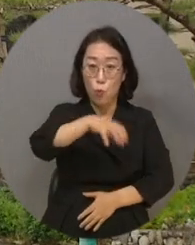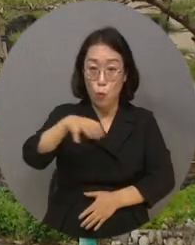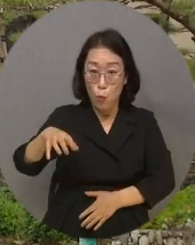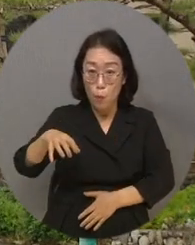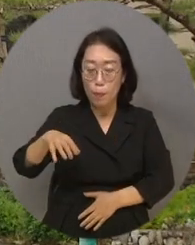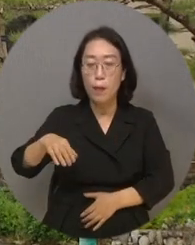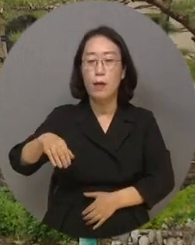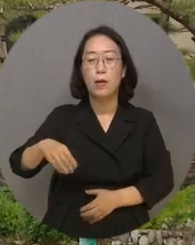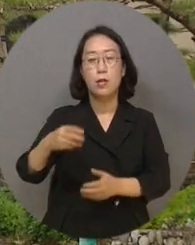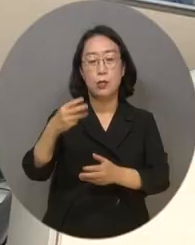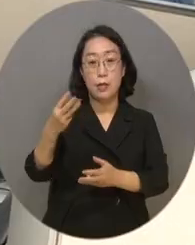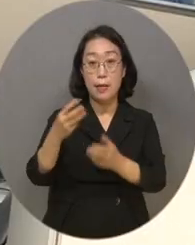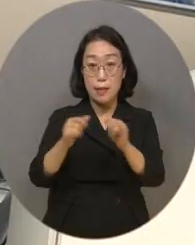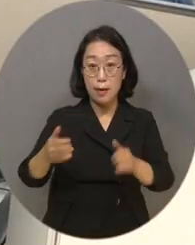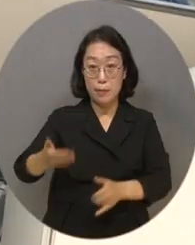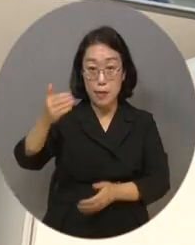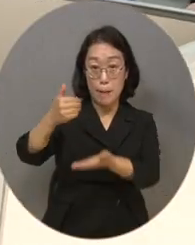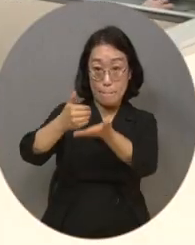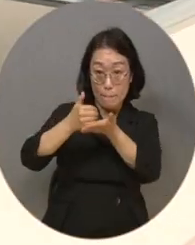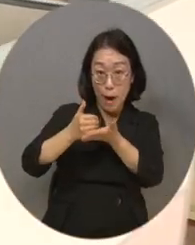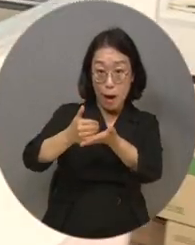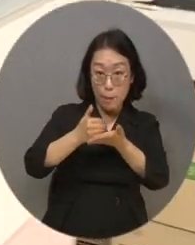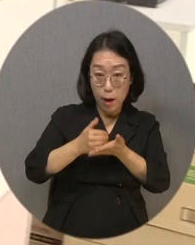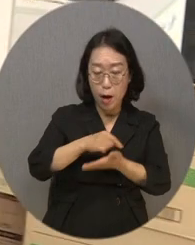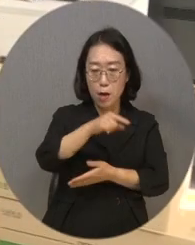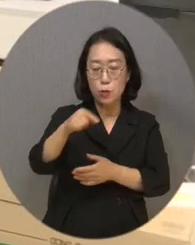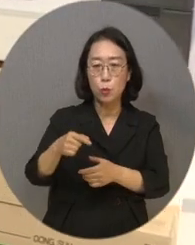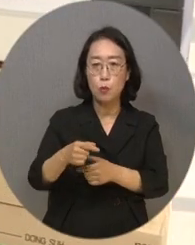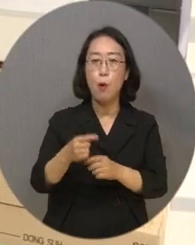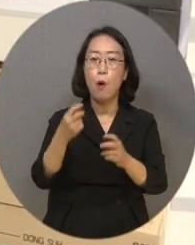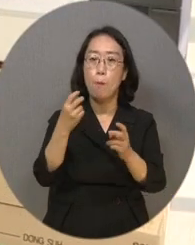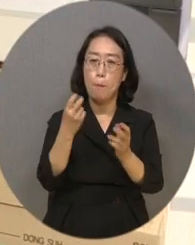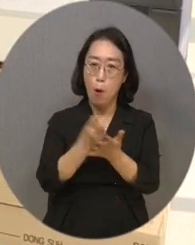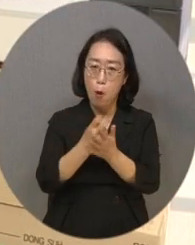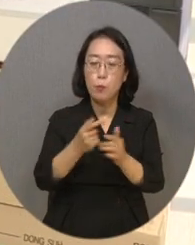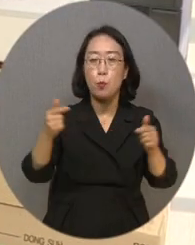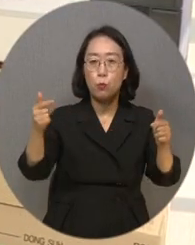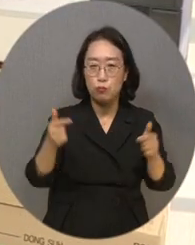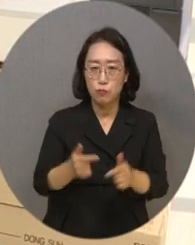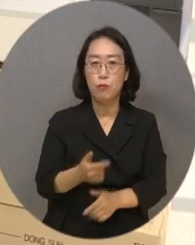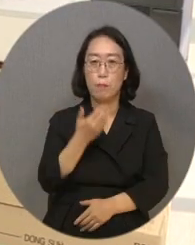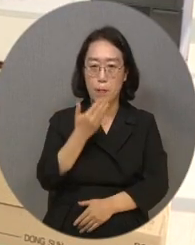전문가 3명 이상의 의견을 들어 지정 기준을 완화할 수 있도록 했습니다.